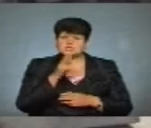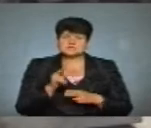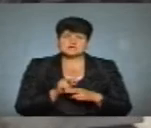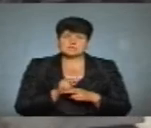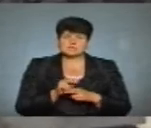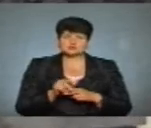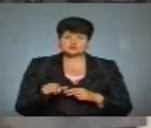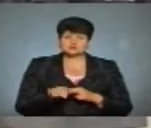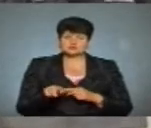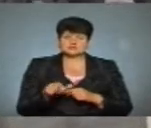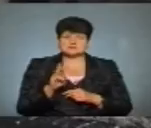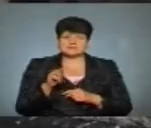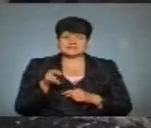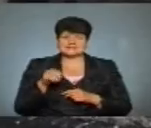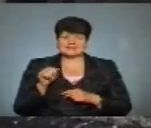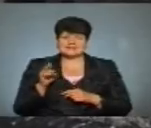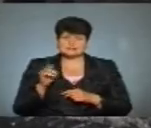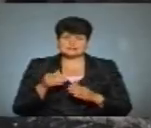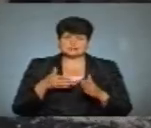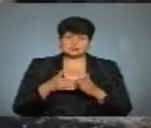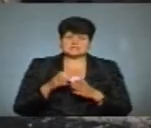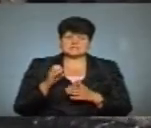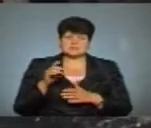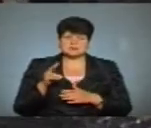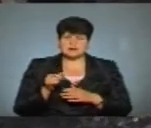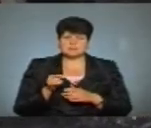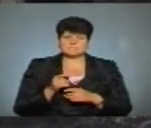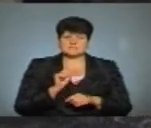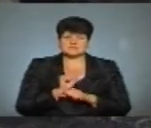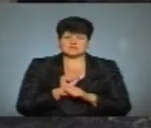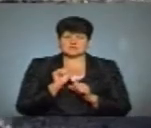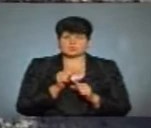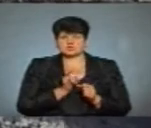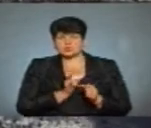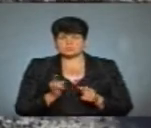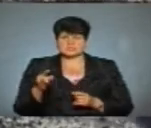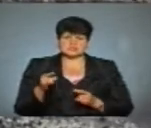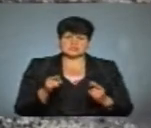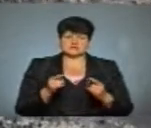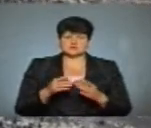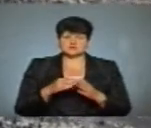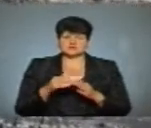ділянка дороги від вулиці Шпитальної до Стрімкої перекрита. Її можна об'їхати сусідніми вулицями.